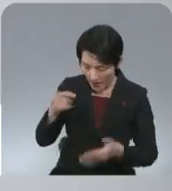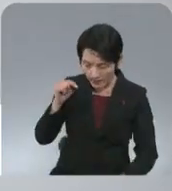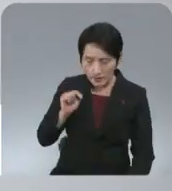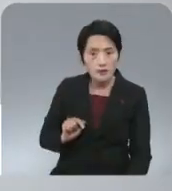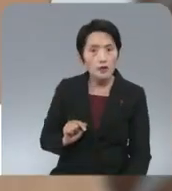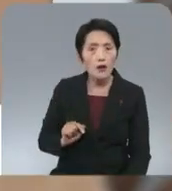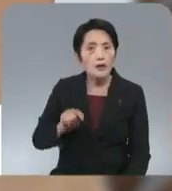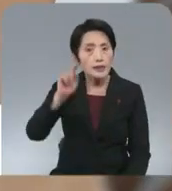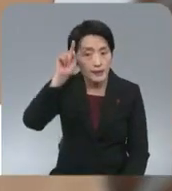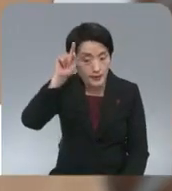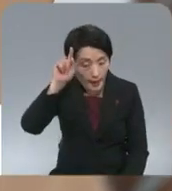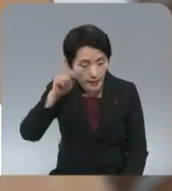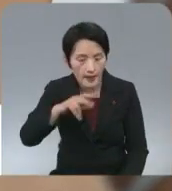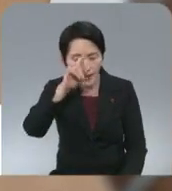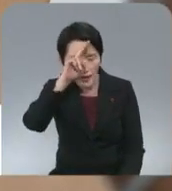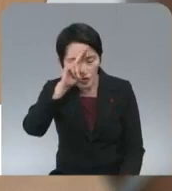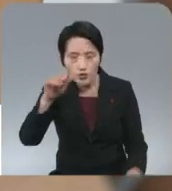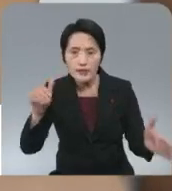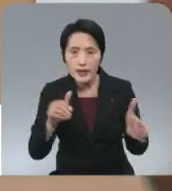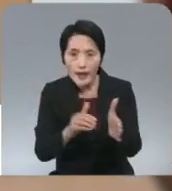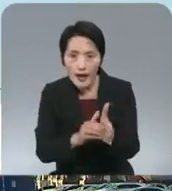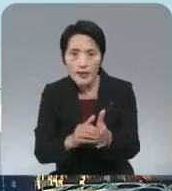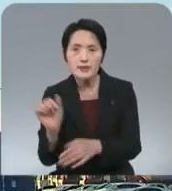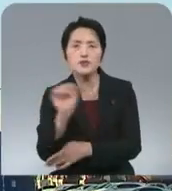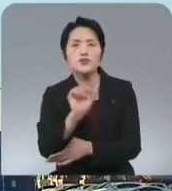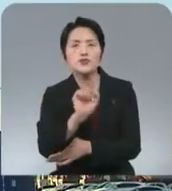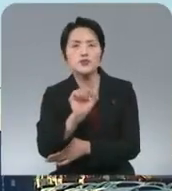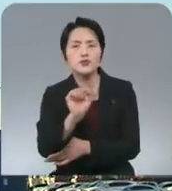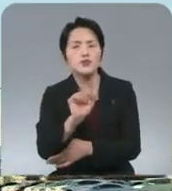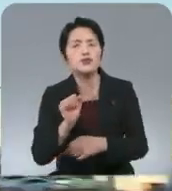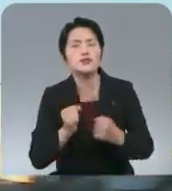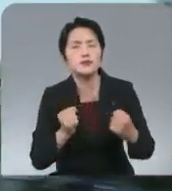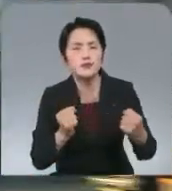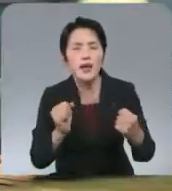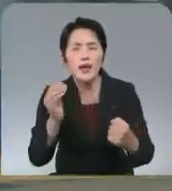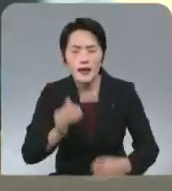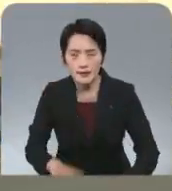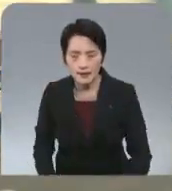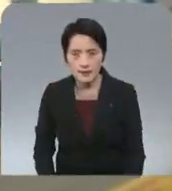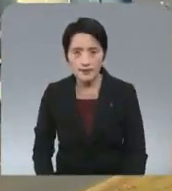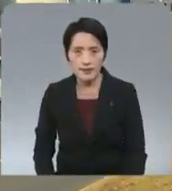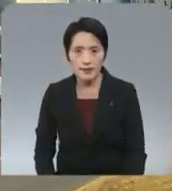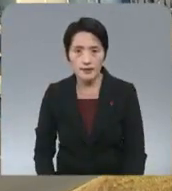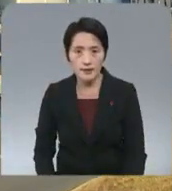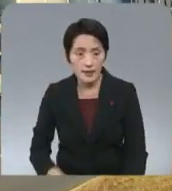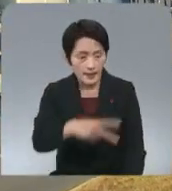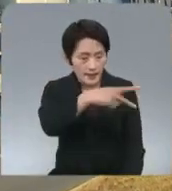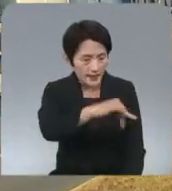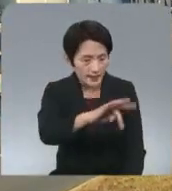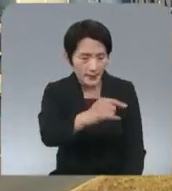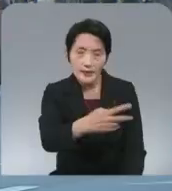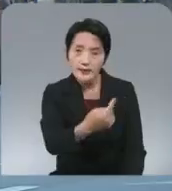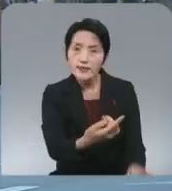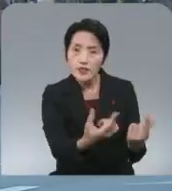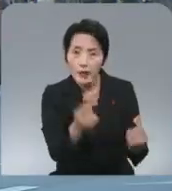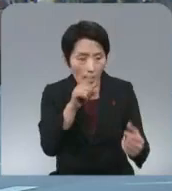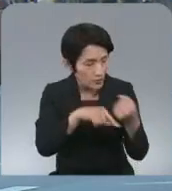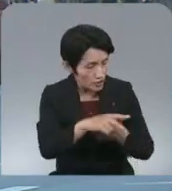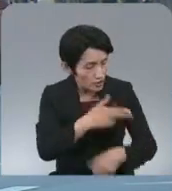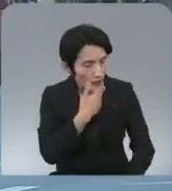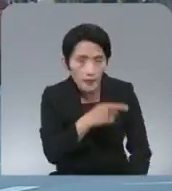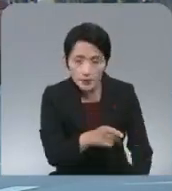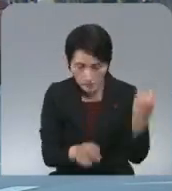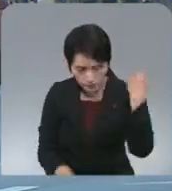bắt đầu tiến hành điều tra với các công ty vận tải liên quan ở hai lĩnh vực trên các công ty vận tải và tài xế nhận được lệnh cưỡng chế từ Chính phủ